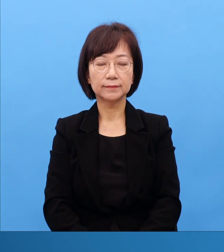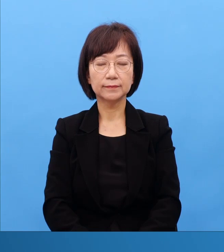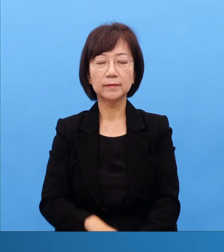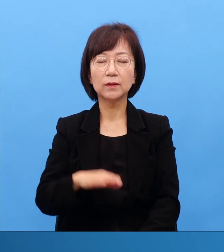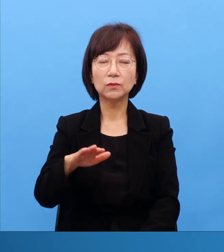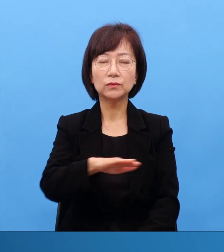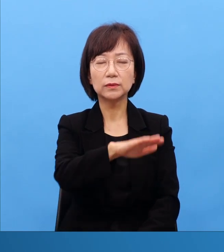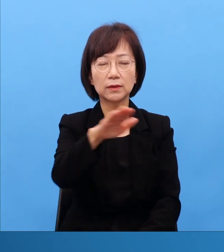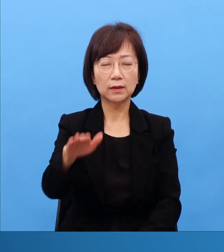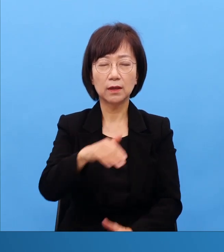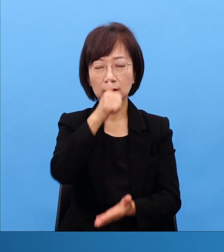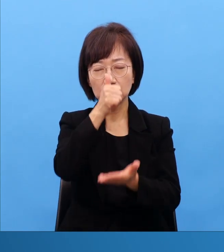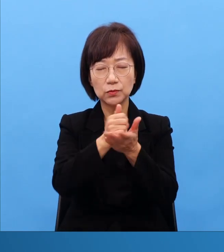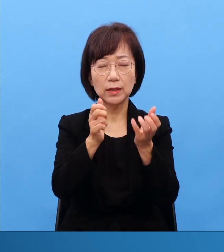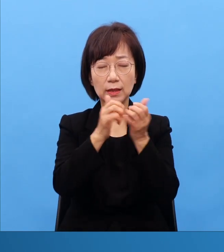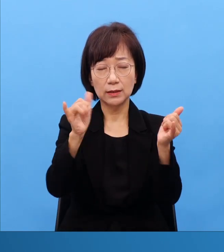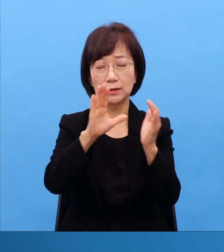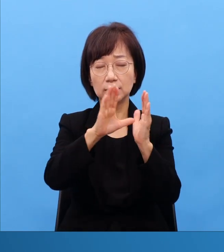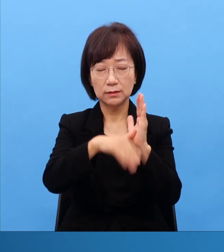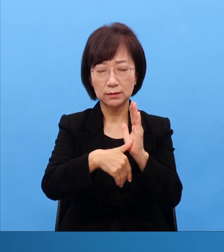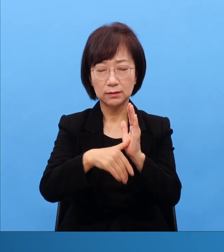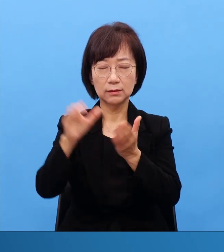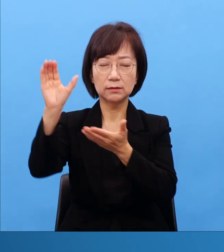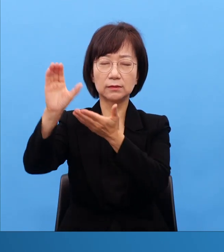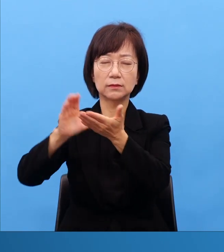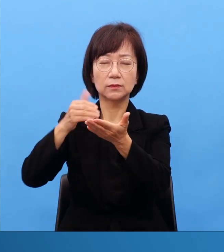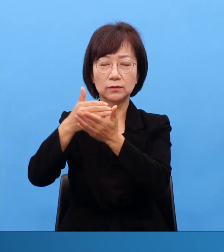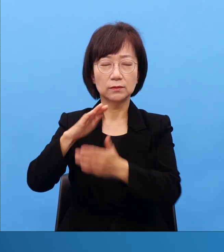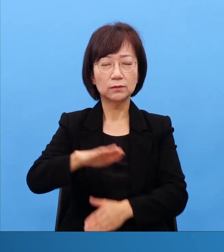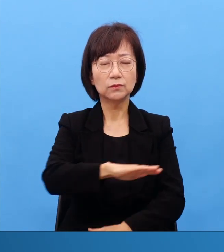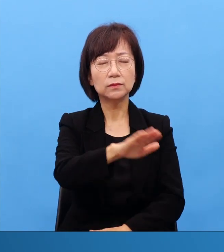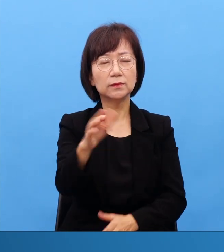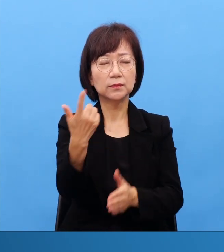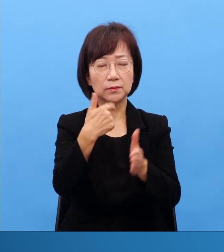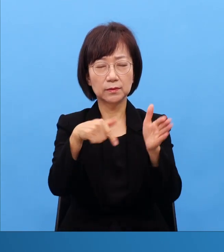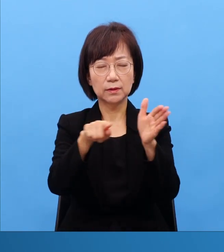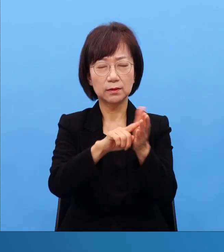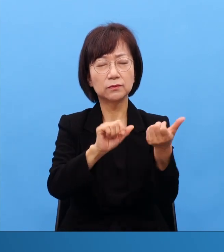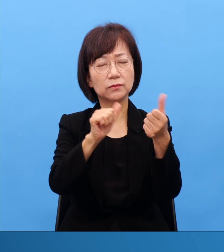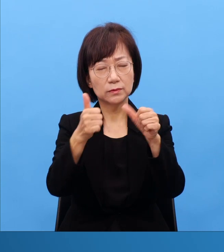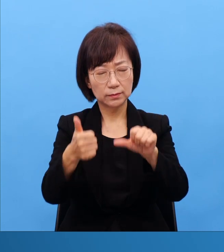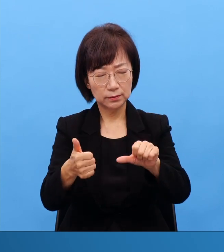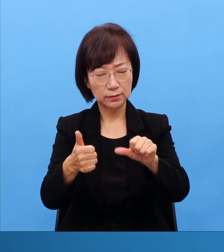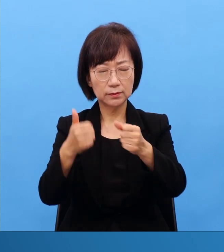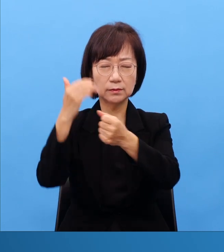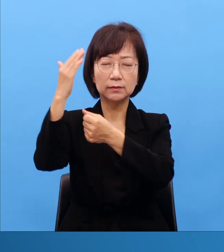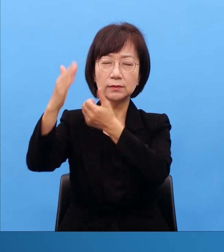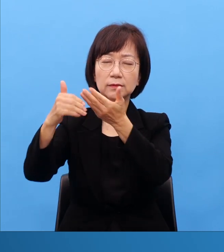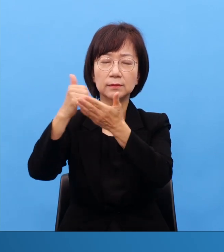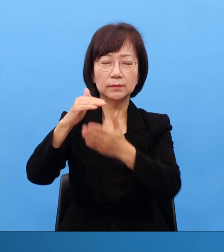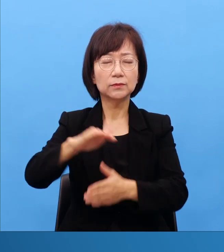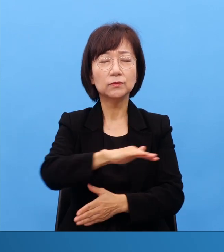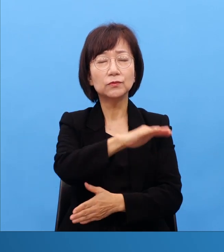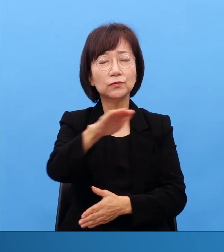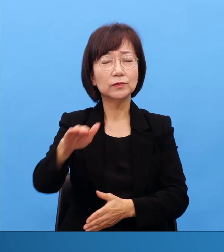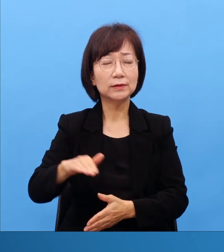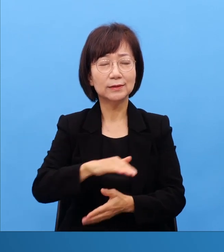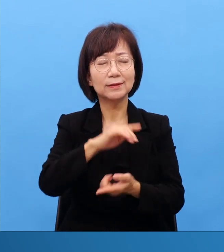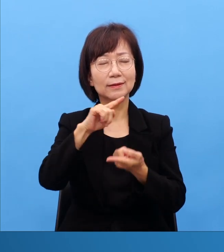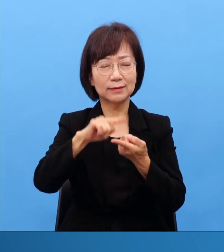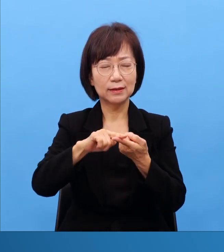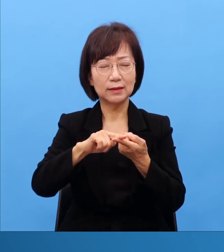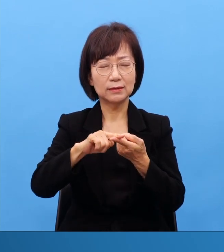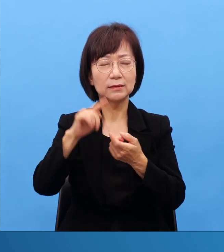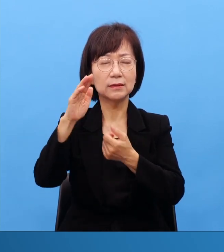우리가 아직 죄인 되었을 때 그리스도께서 우리를 위하여 죽으심으로 하나님께서 우리에게 대한 자기의 사랑을